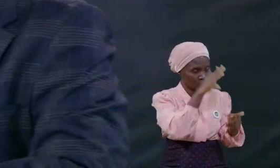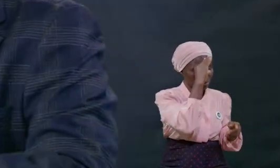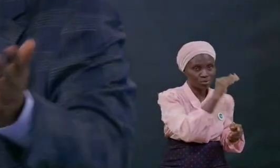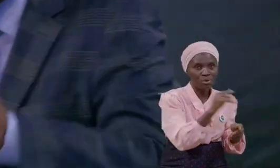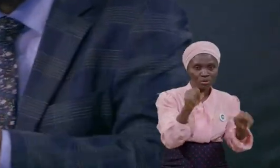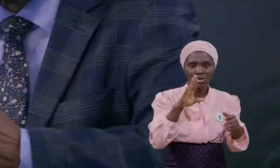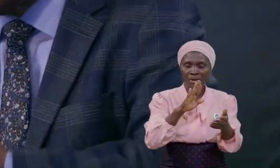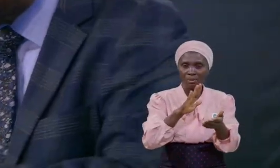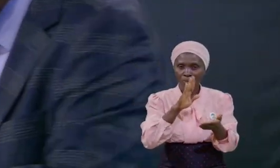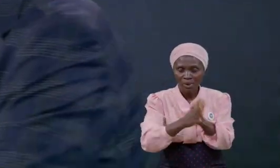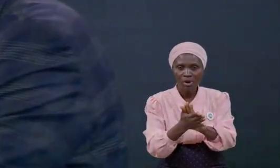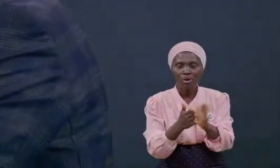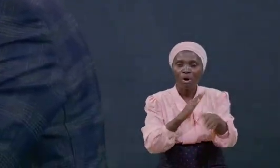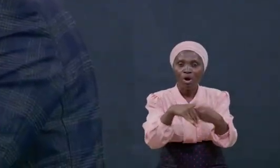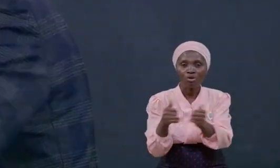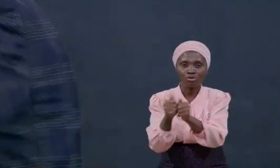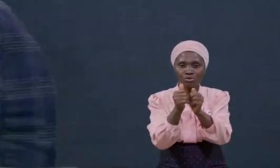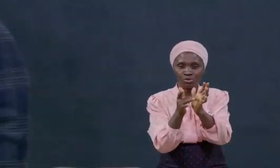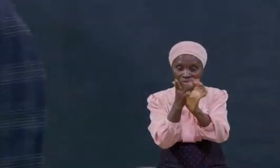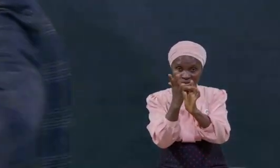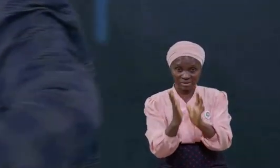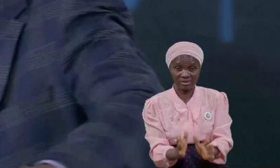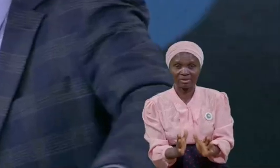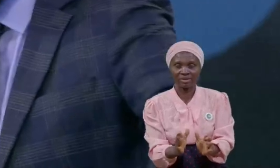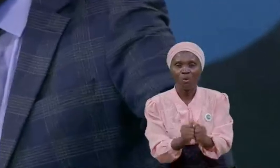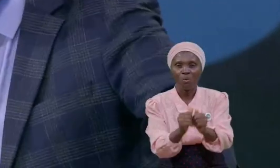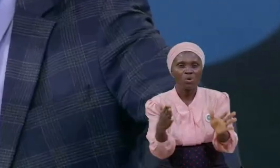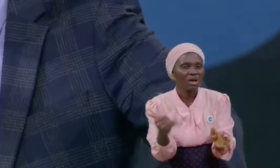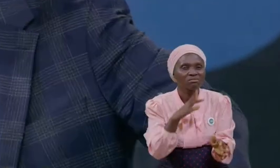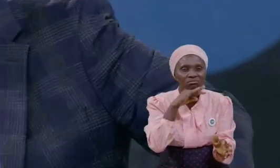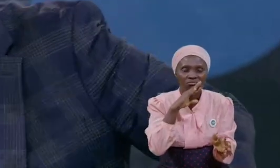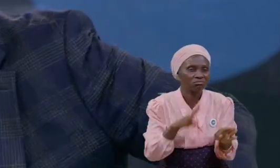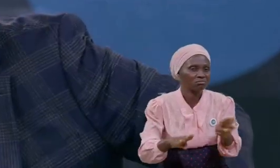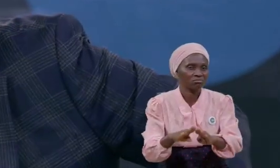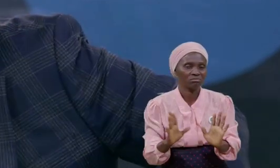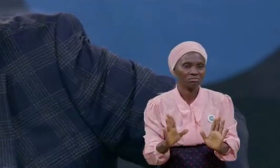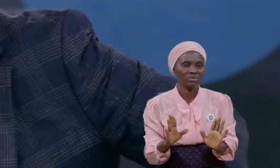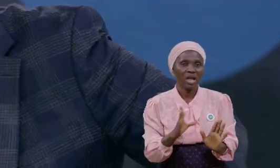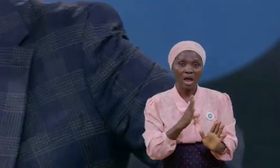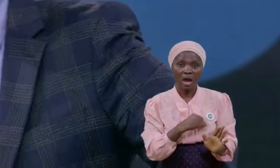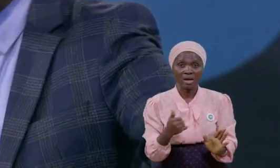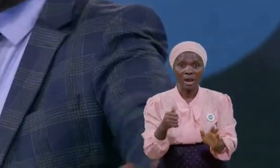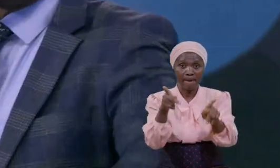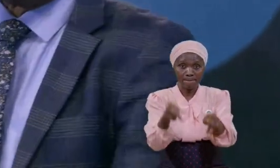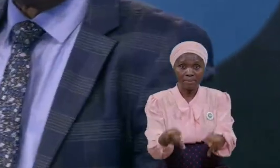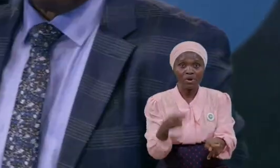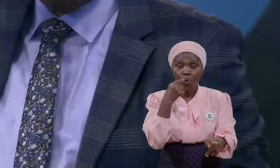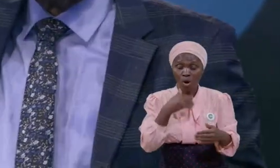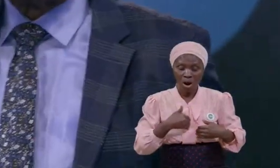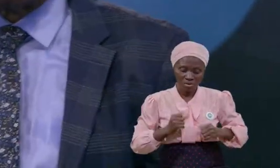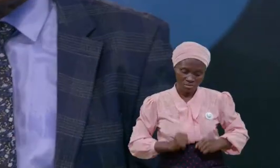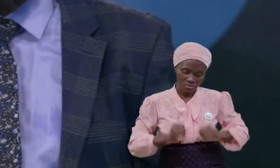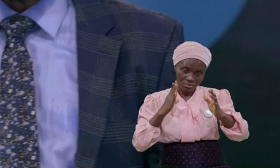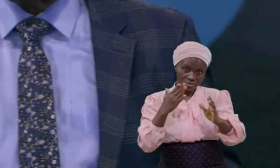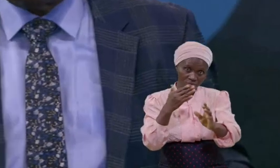qui passe d'une personne à l'autre. Comme une personne qui s'est donnée totalement au Seigneur, vous